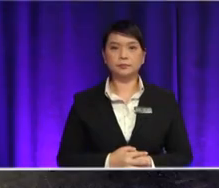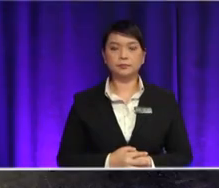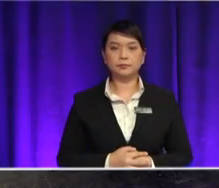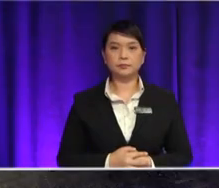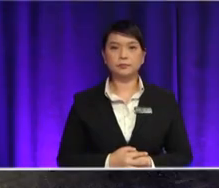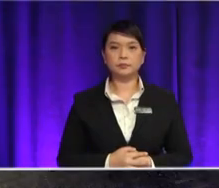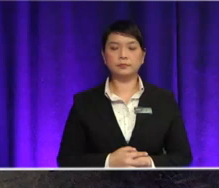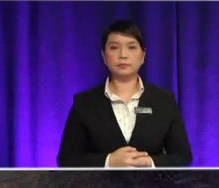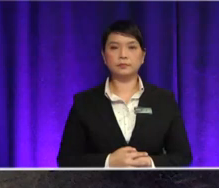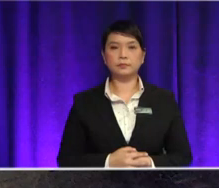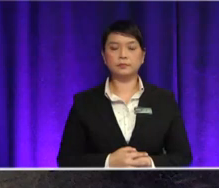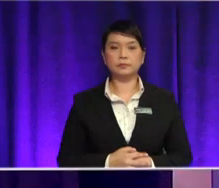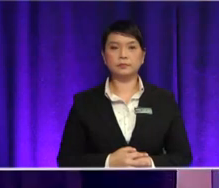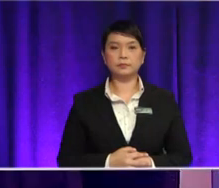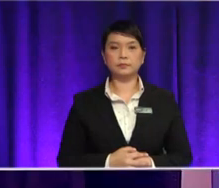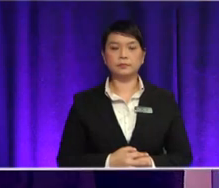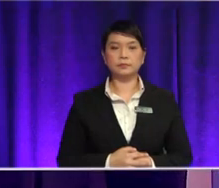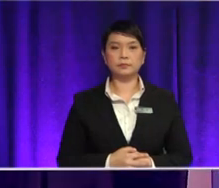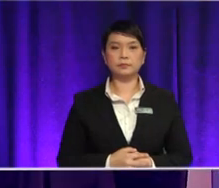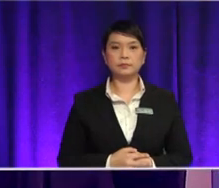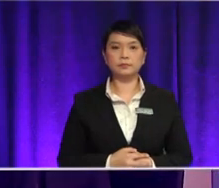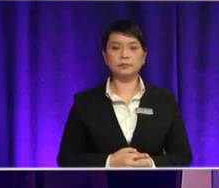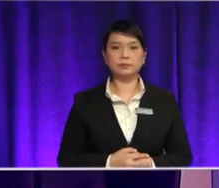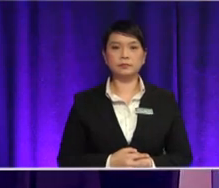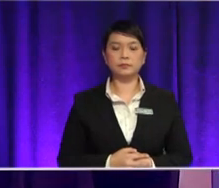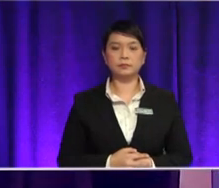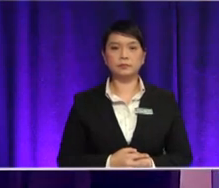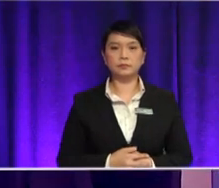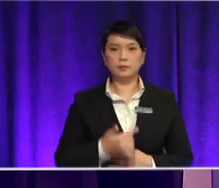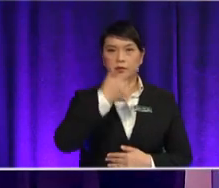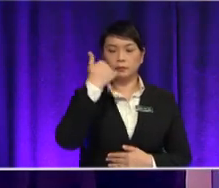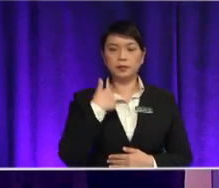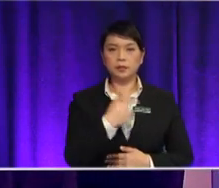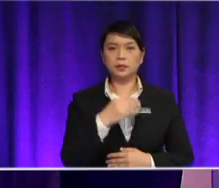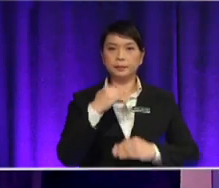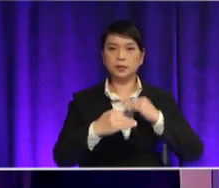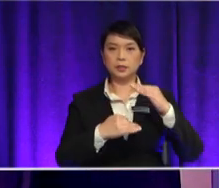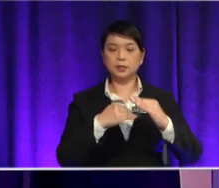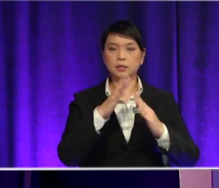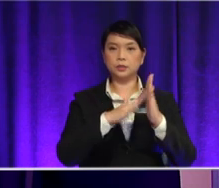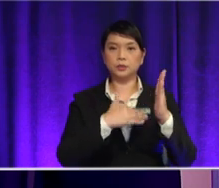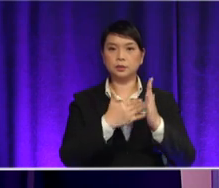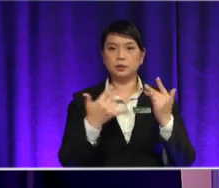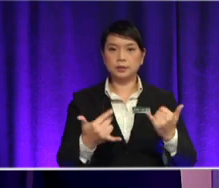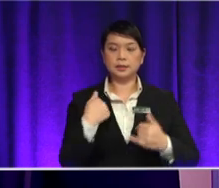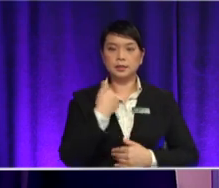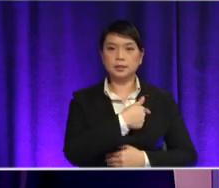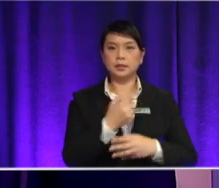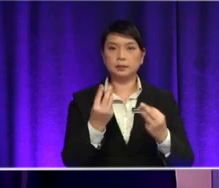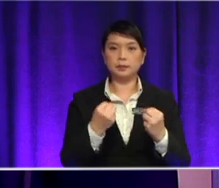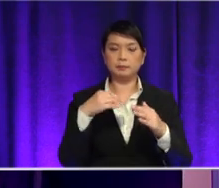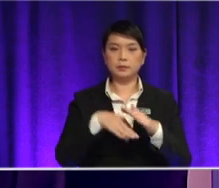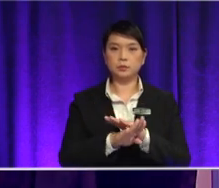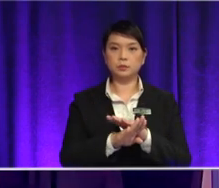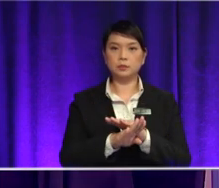kasih Nisa. Memang topik ni agak padat. Ayah, sebab kita membina jadual kekerapan dan juga graf. Baik. Dan sekarang kita nak masuk